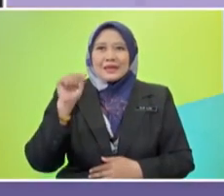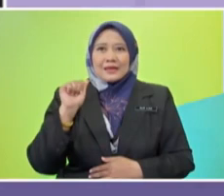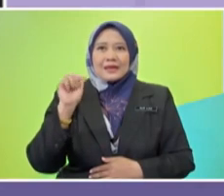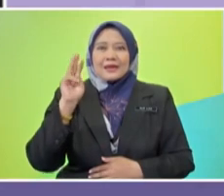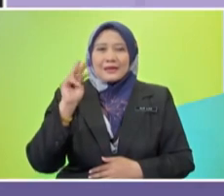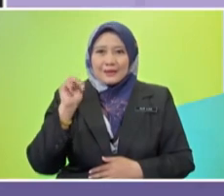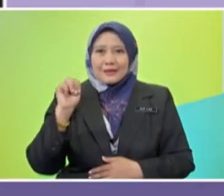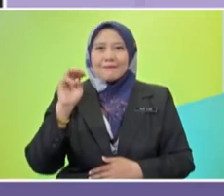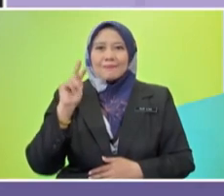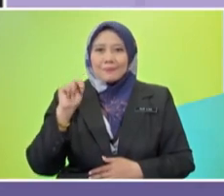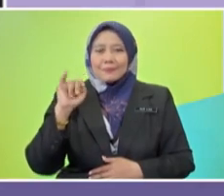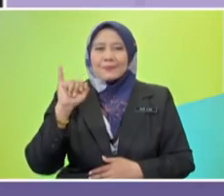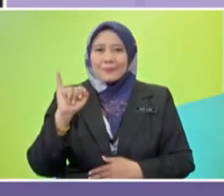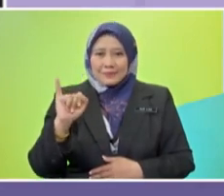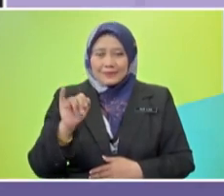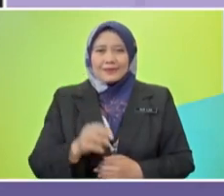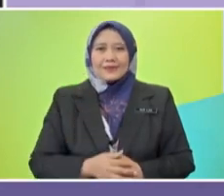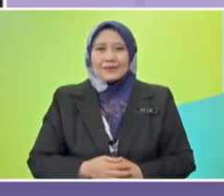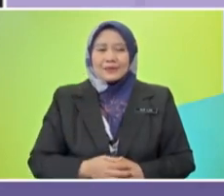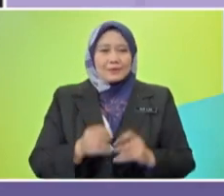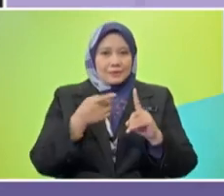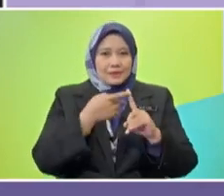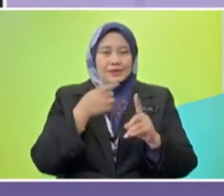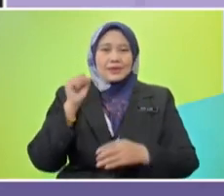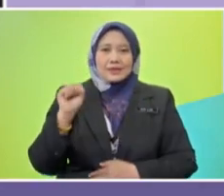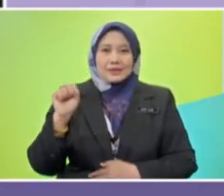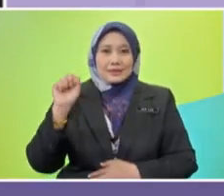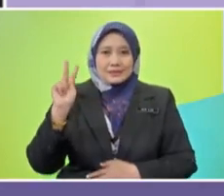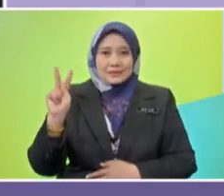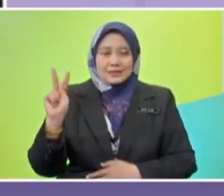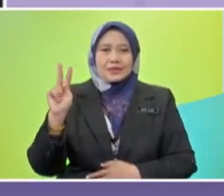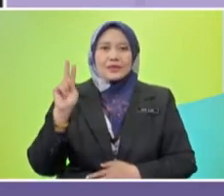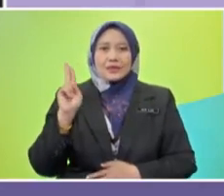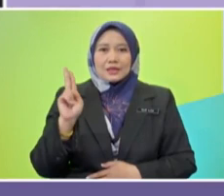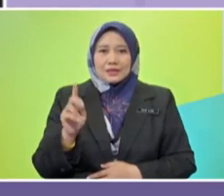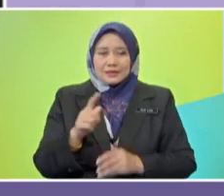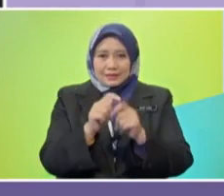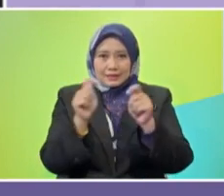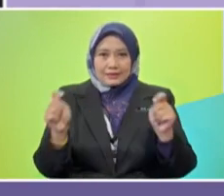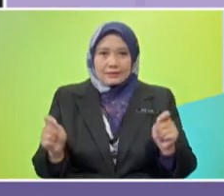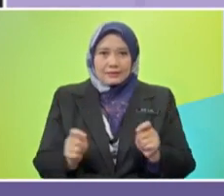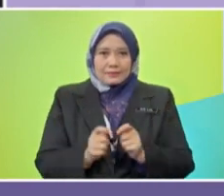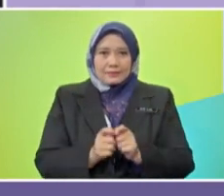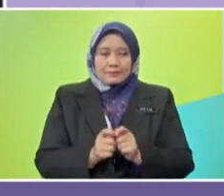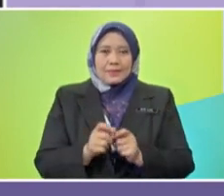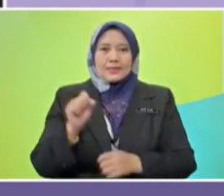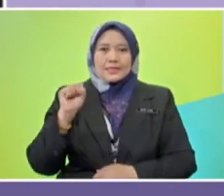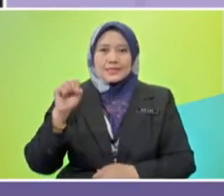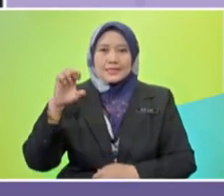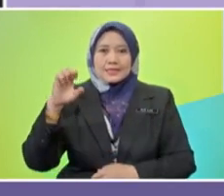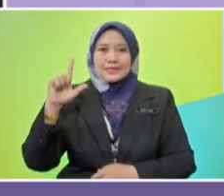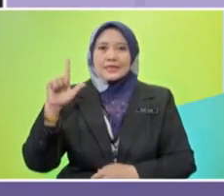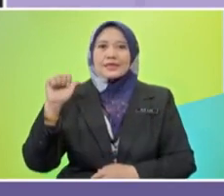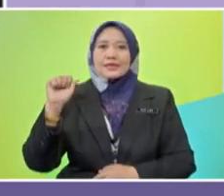Muhammad Firdaus dari SK2 Taman Selayang. Hai Amni. Hai Amni. Hai. Ditemani oleh ibu bunda